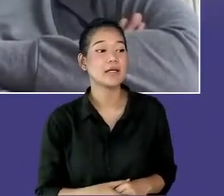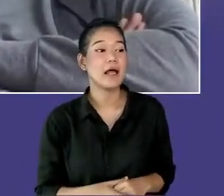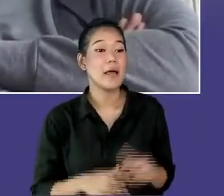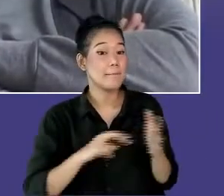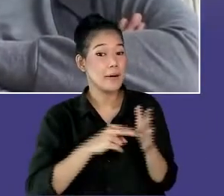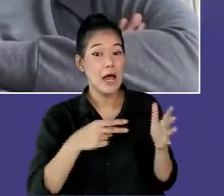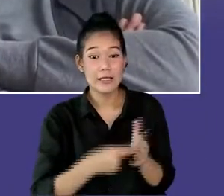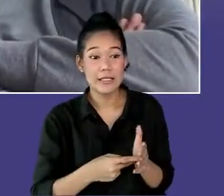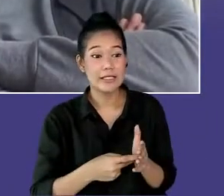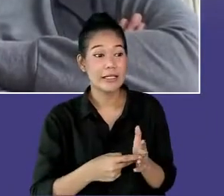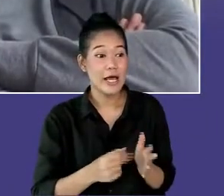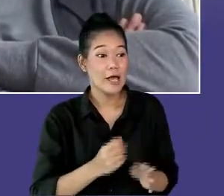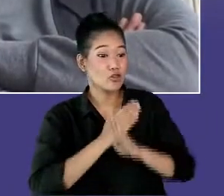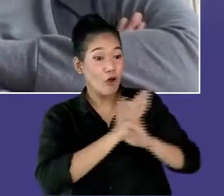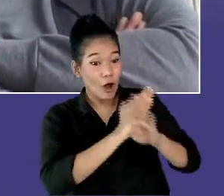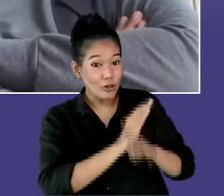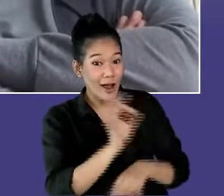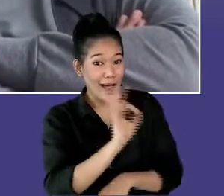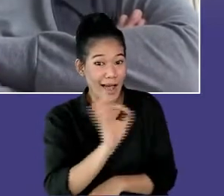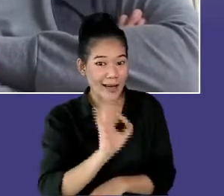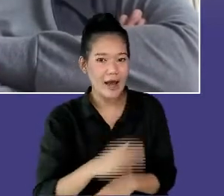ada yang nolak ya ketika ditawarin ya?